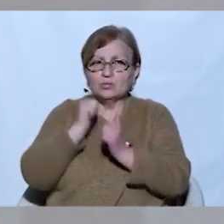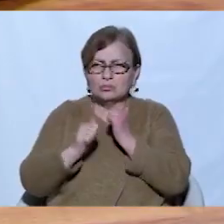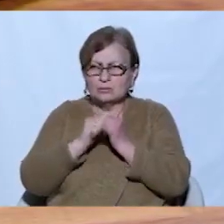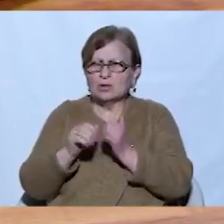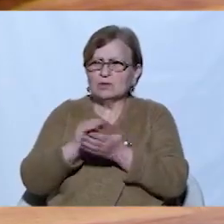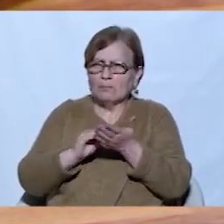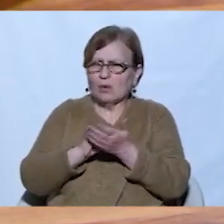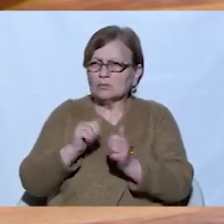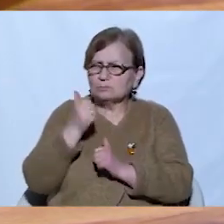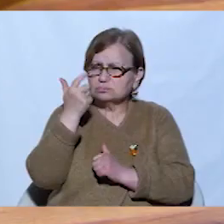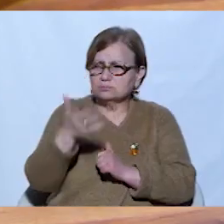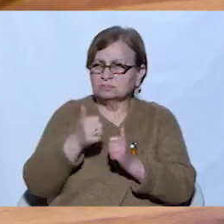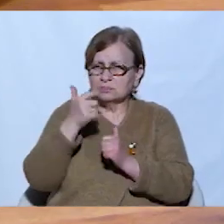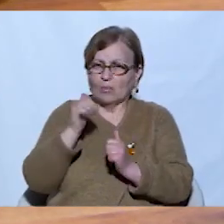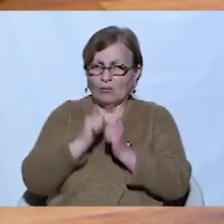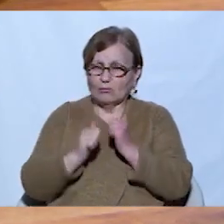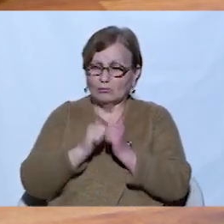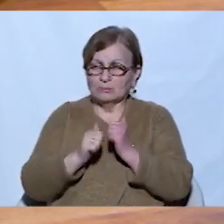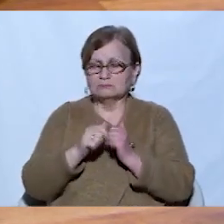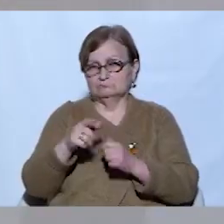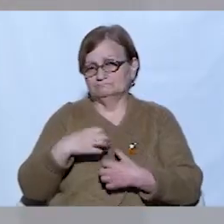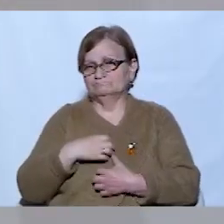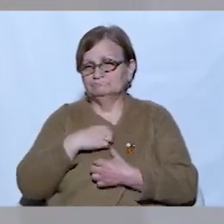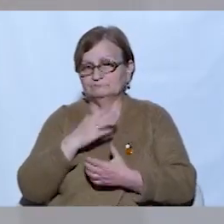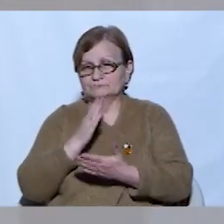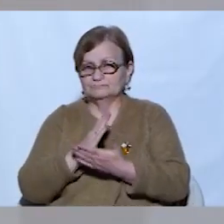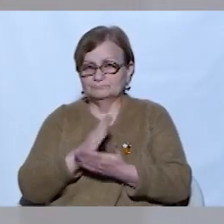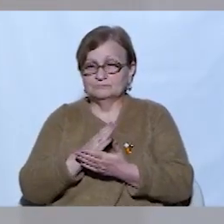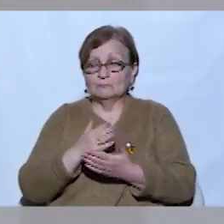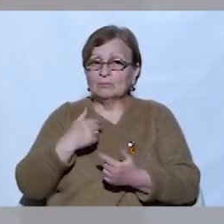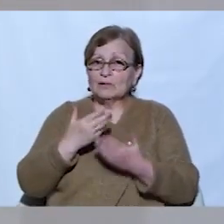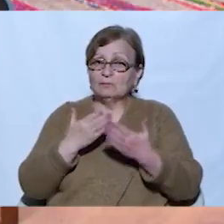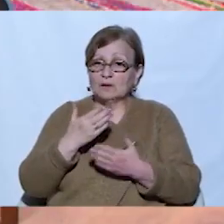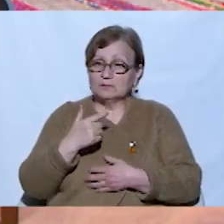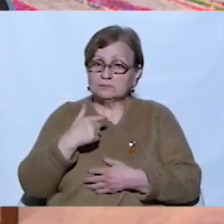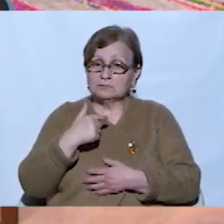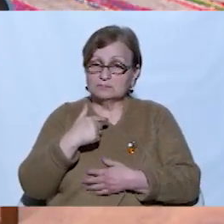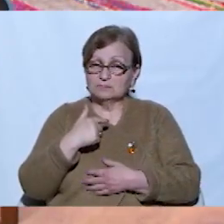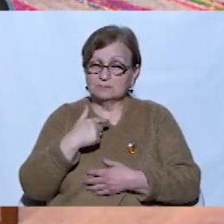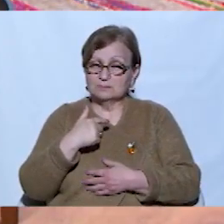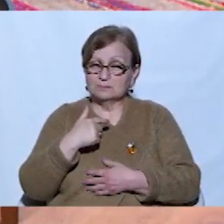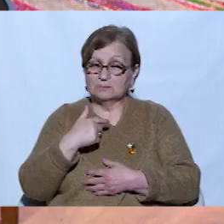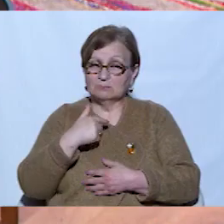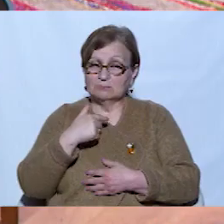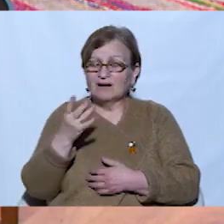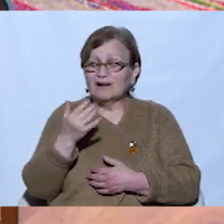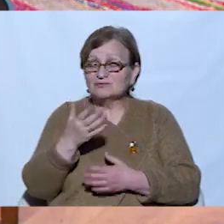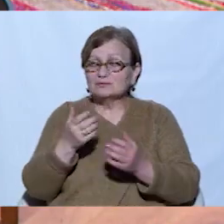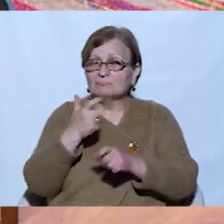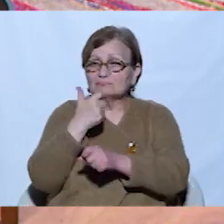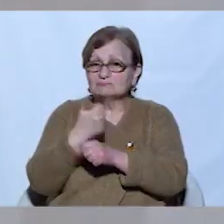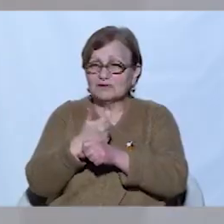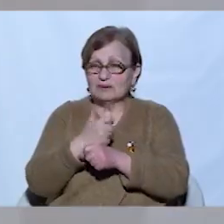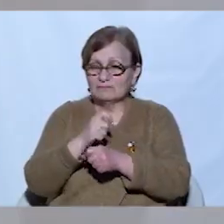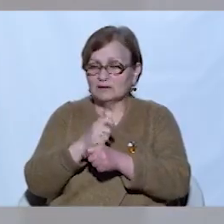და უფრო ინტენსიური რას ნიშნავს? თვითონ შინაარსის, აი მაგალითად მე თუ კვირაში ერთხელ კვირის განმავლობაში სამ და გააჩნია ასაკს